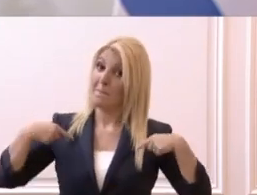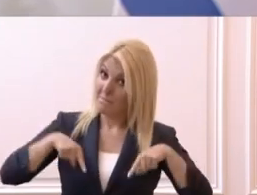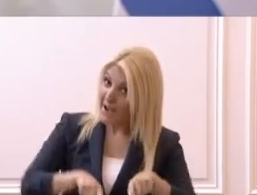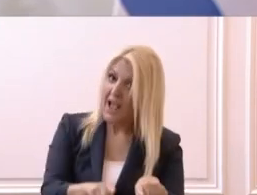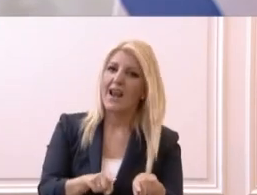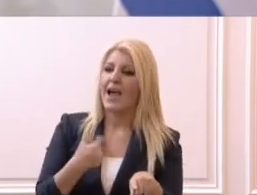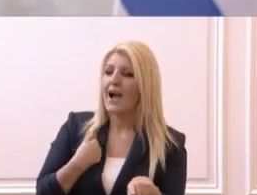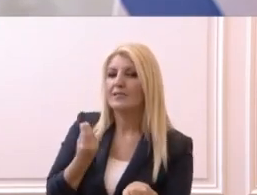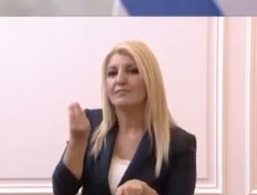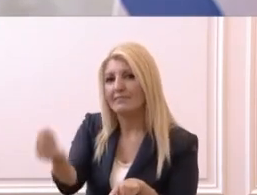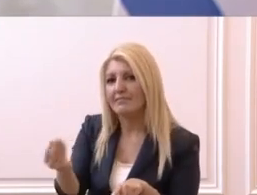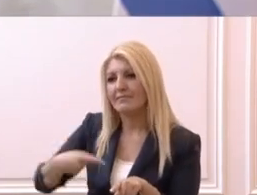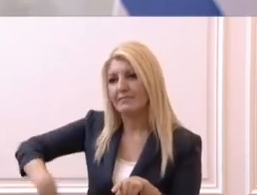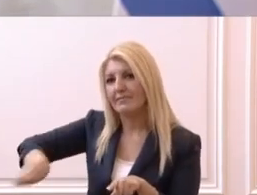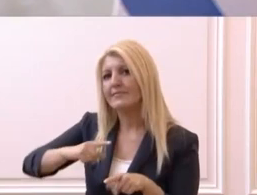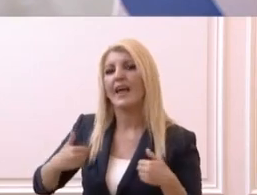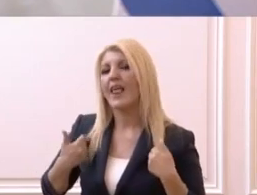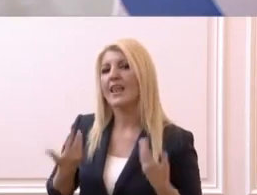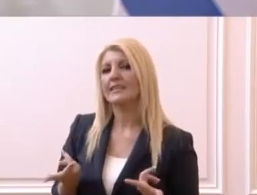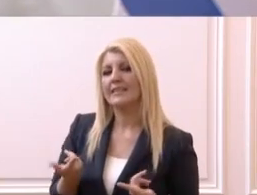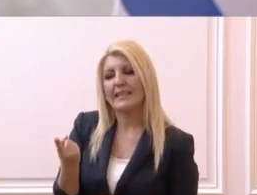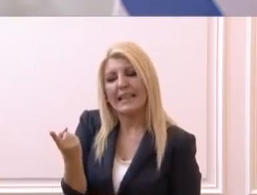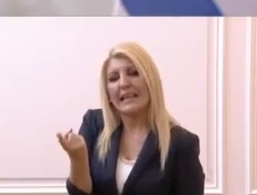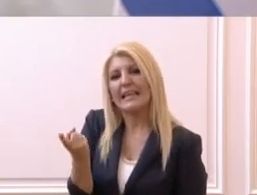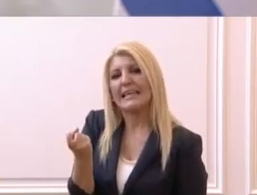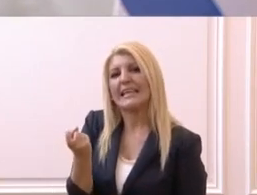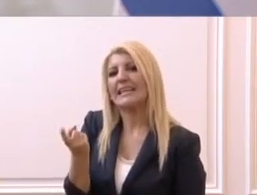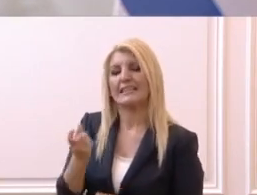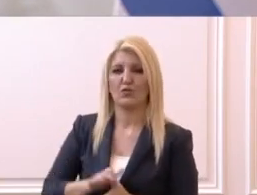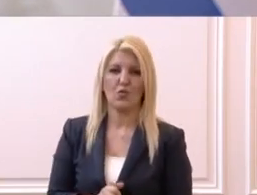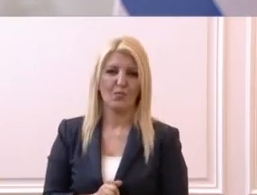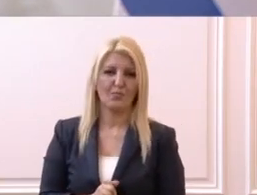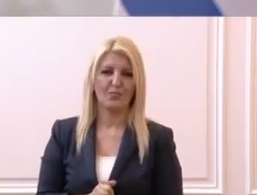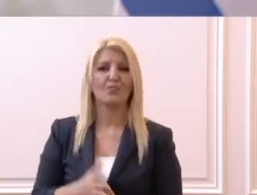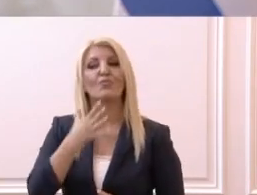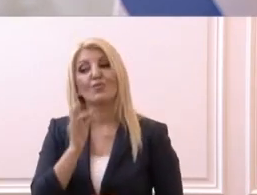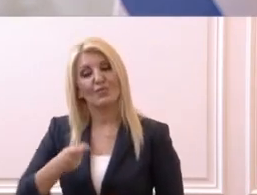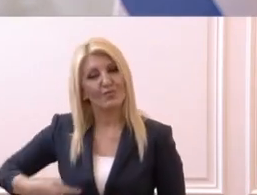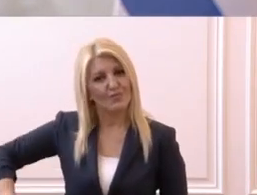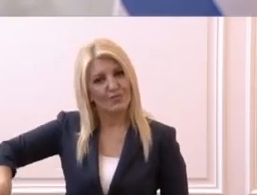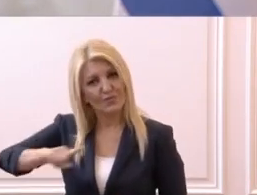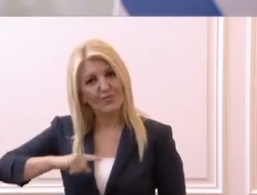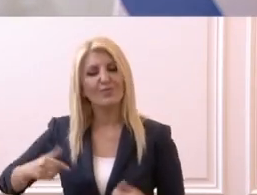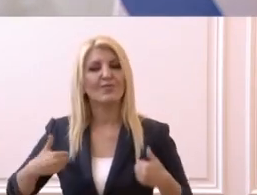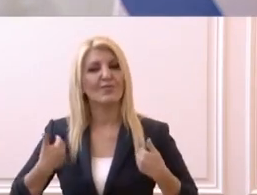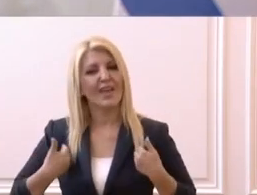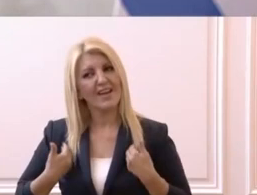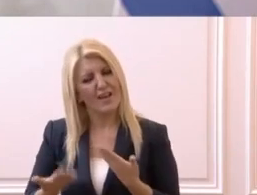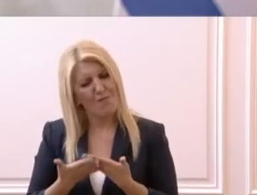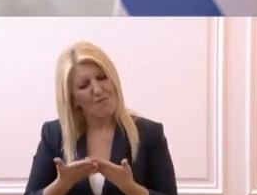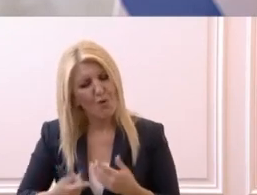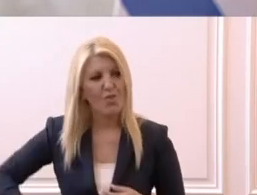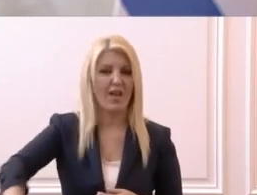εμβολιαστούν ειδικά οι νέοι, οι οποίοι από την φύση τους συμβάλλουν περισσότερο στην κινητικότητα. Και